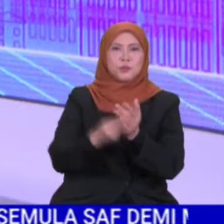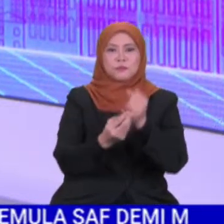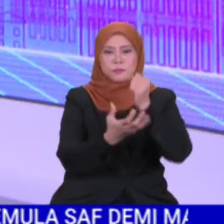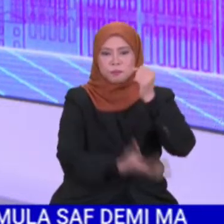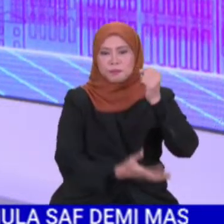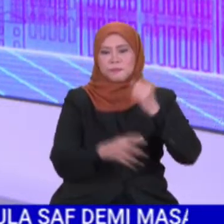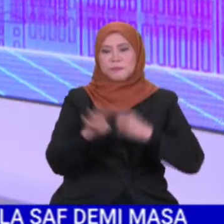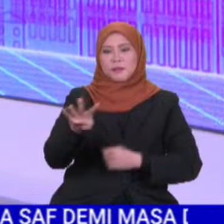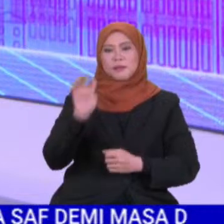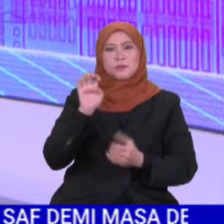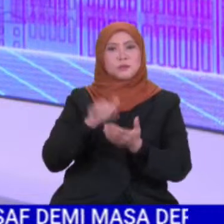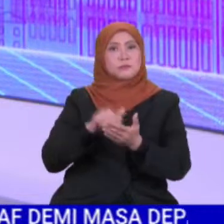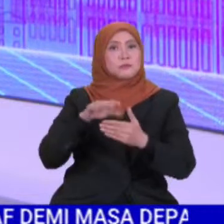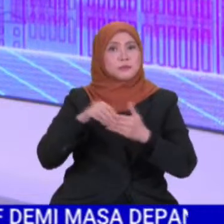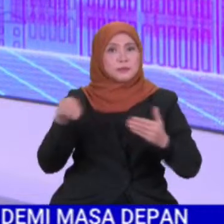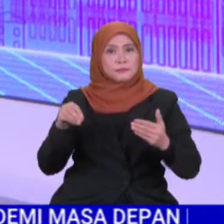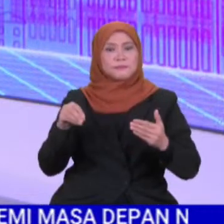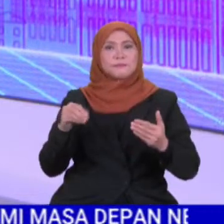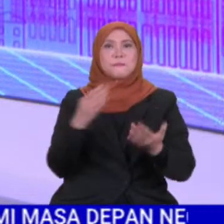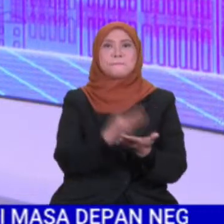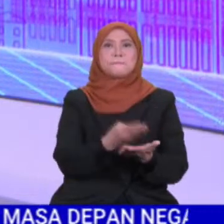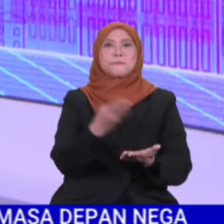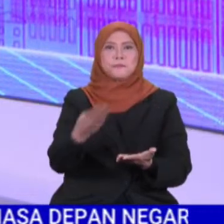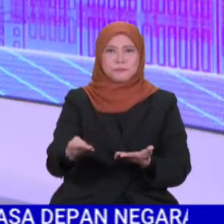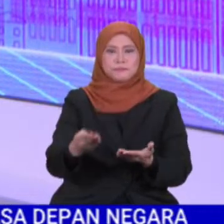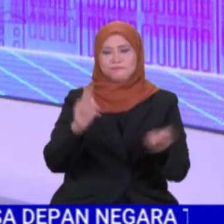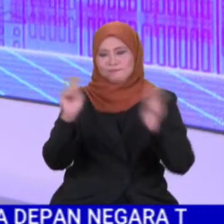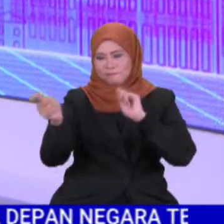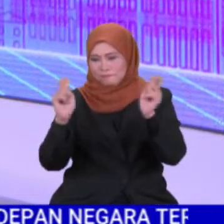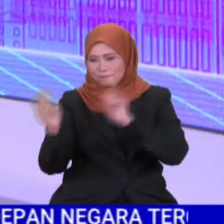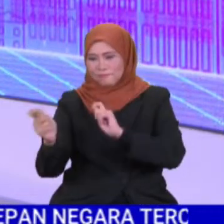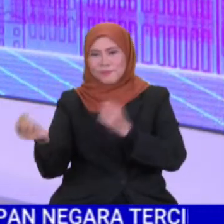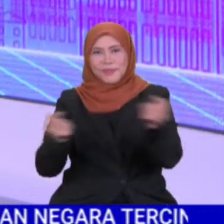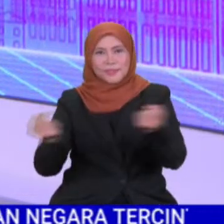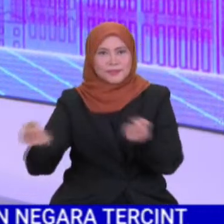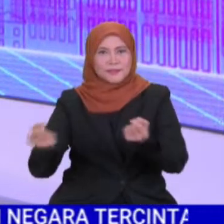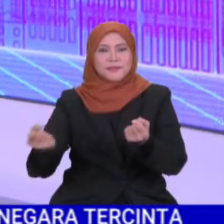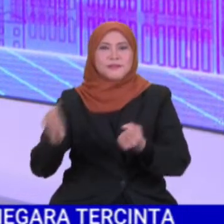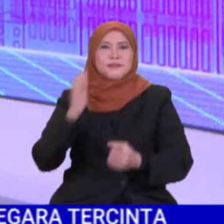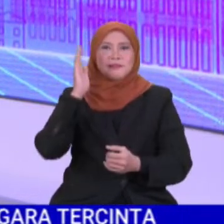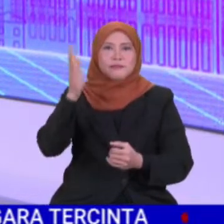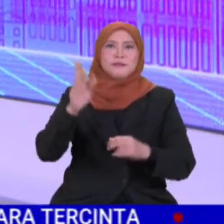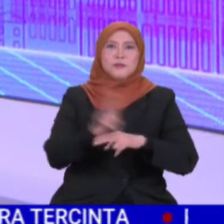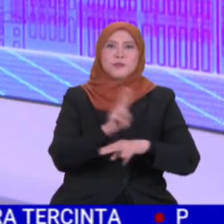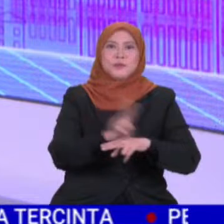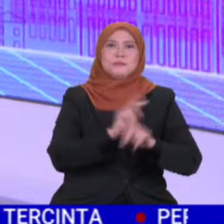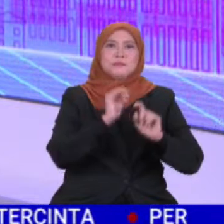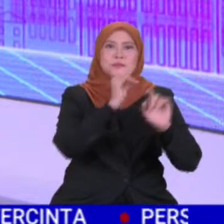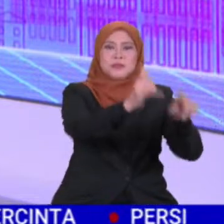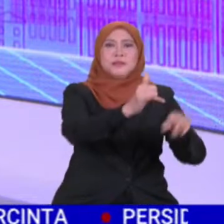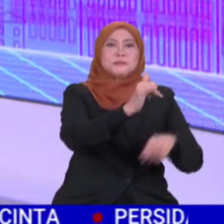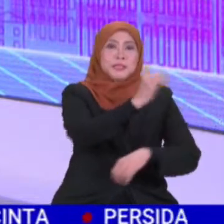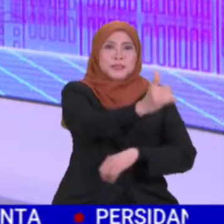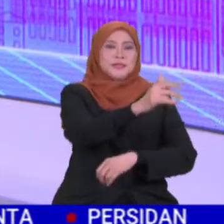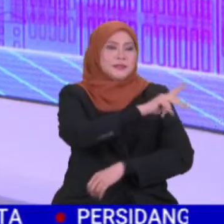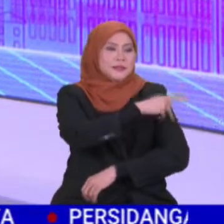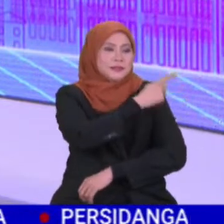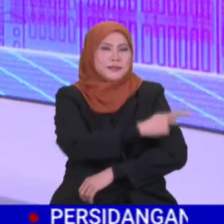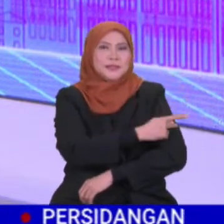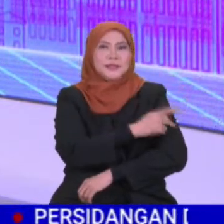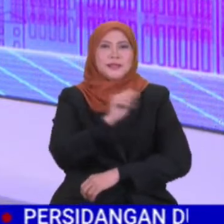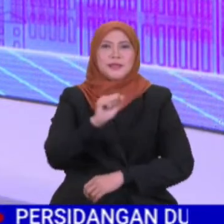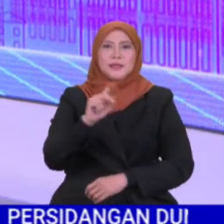memperuntukkan RM400,000 untuk pembelian dan pengubahsuaian kenderaan yang akan diguna Klinik Bergerak Wakaf